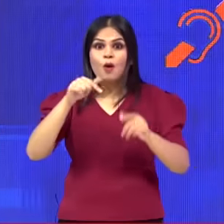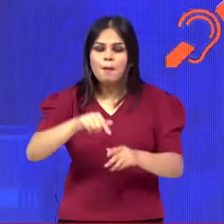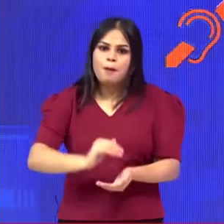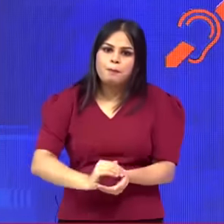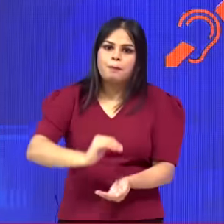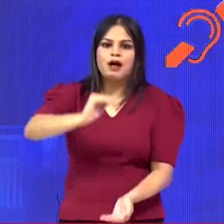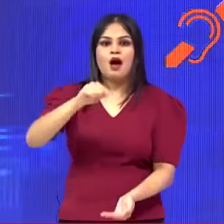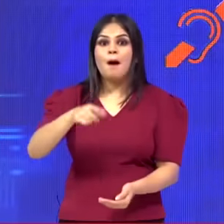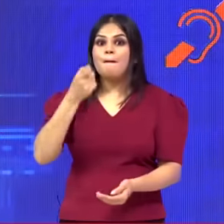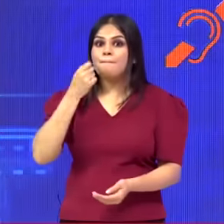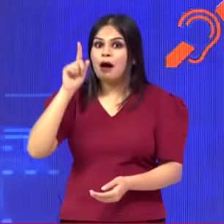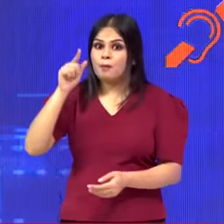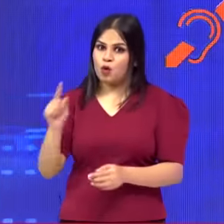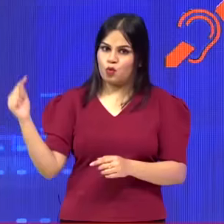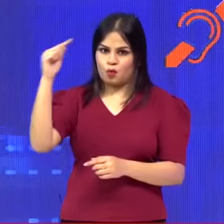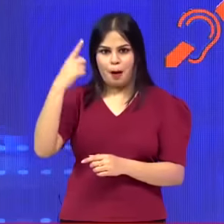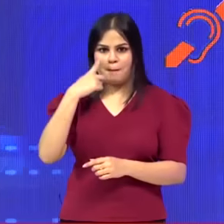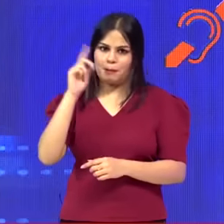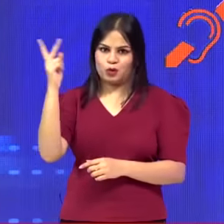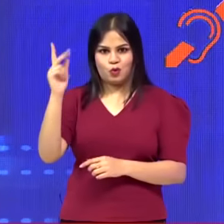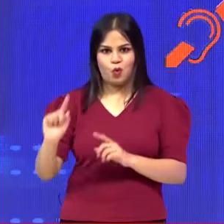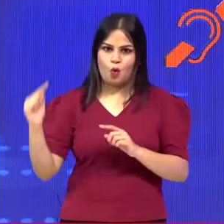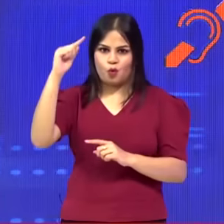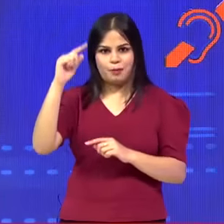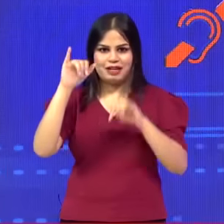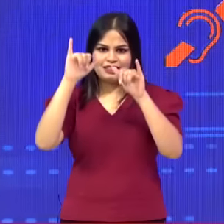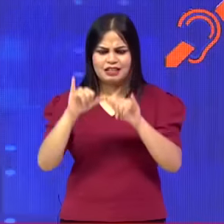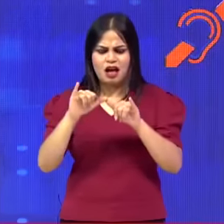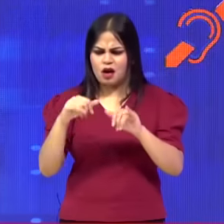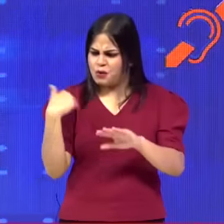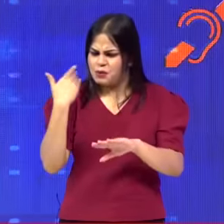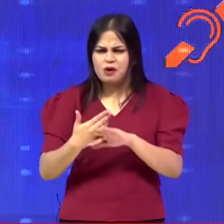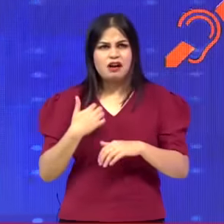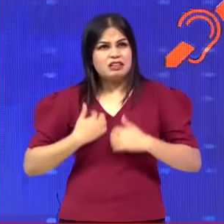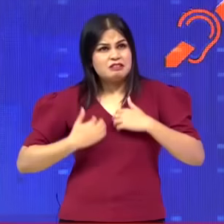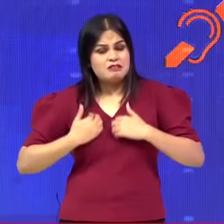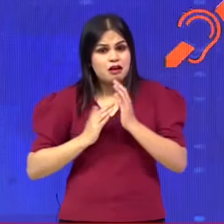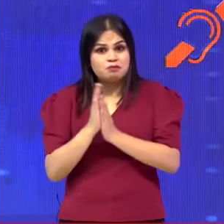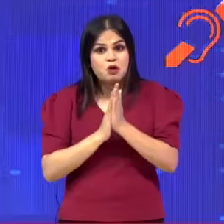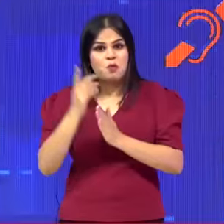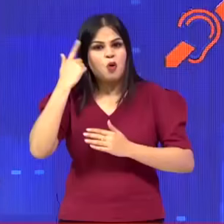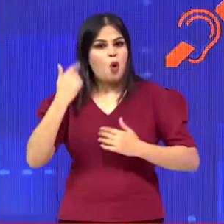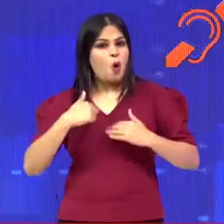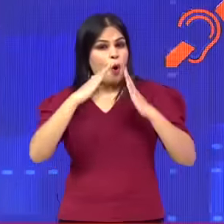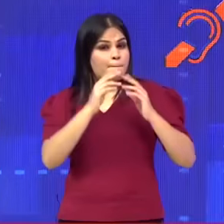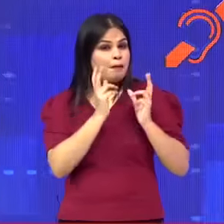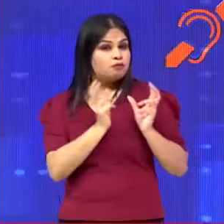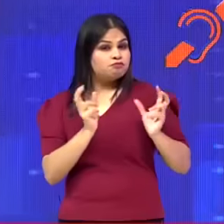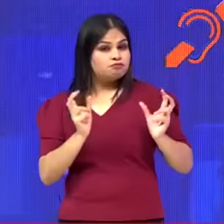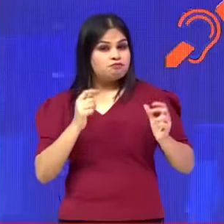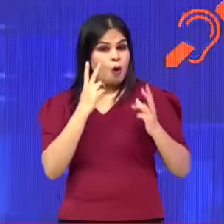माता मम्मी ऊपर रहती हैं, तो मुझे ऐसा कभी वो शौक ही नहीं रहा कि एक पलेशिल घर में रहूँ, यू